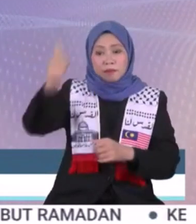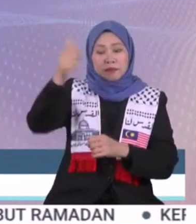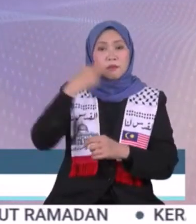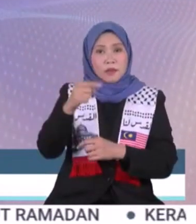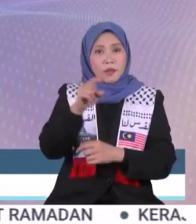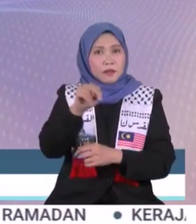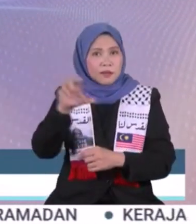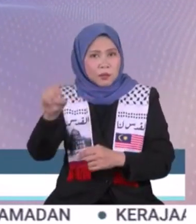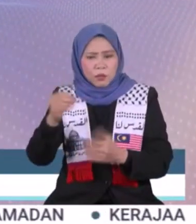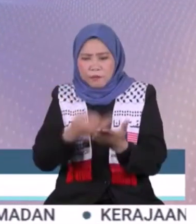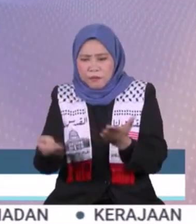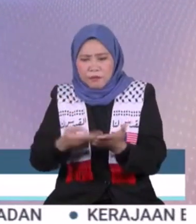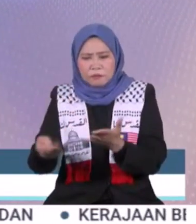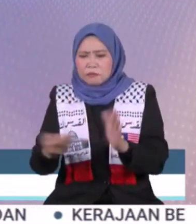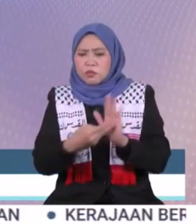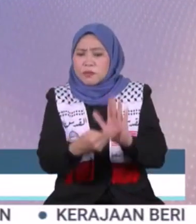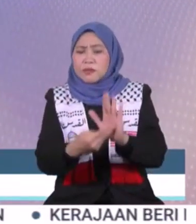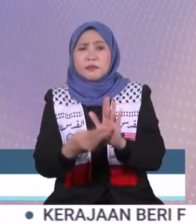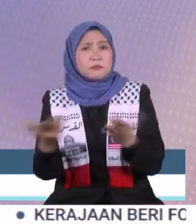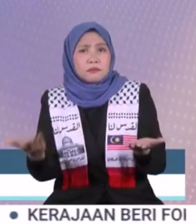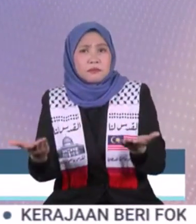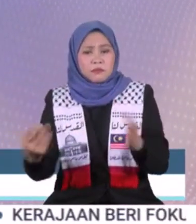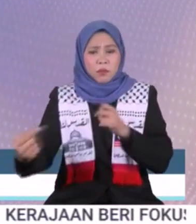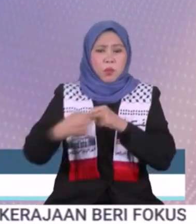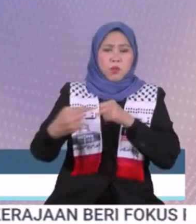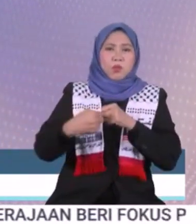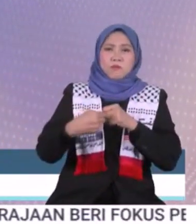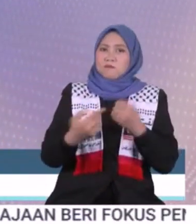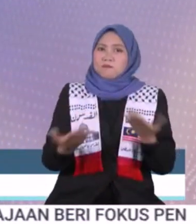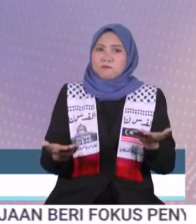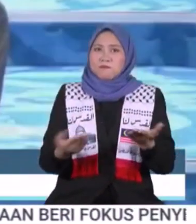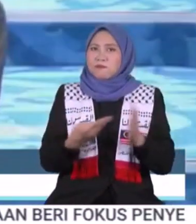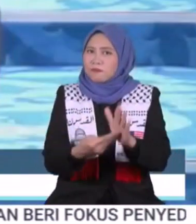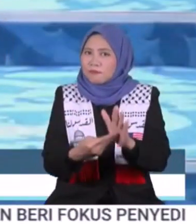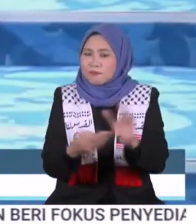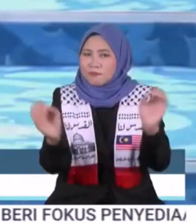itu gagal kemuka sebarang bukti berhubung tuduhan